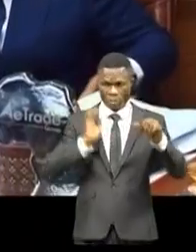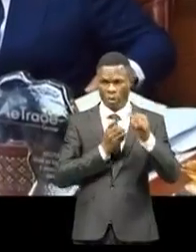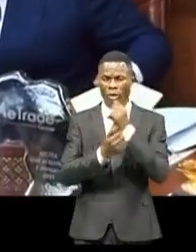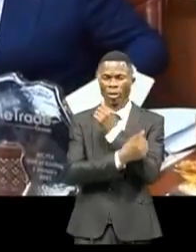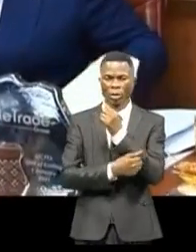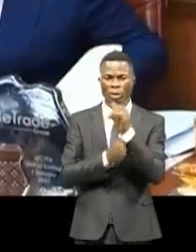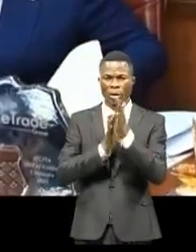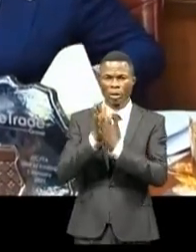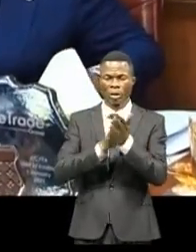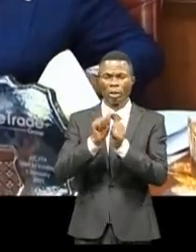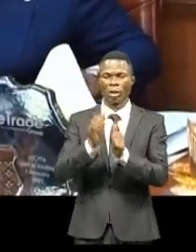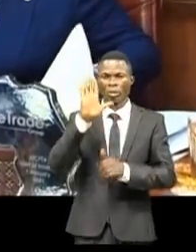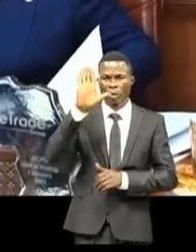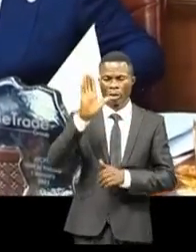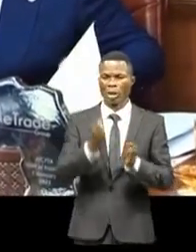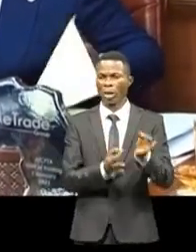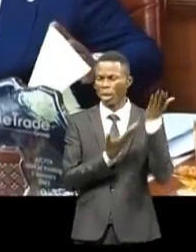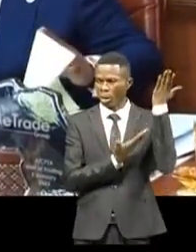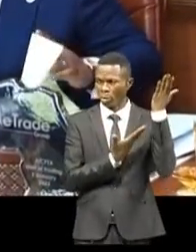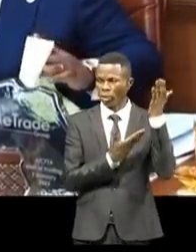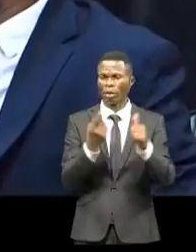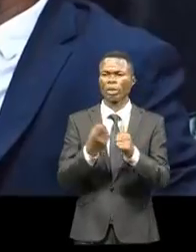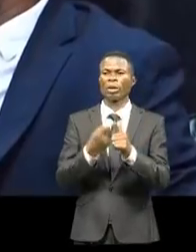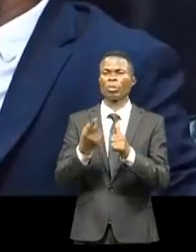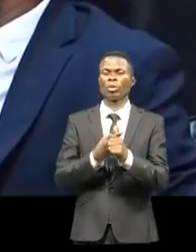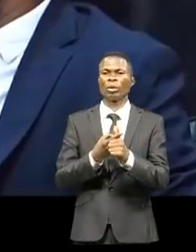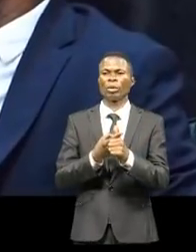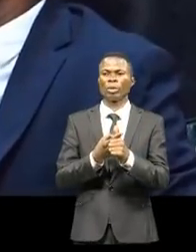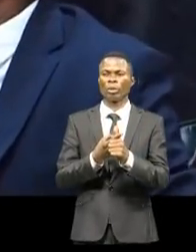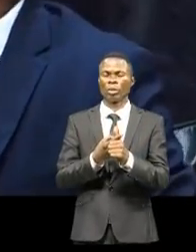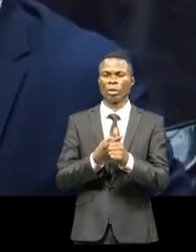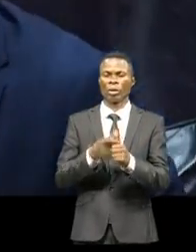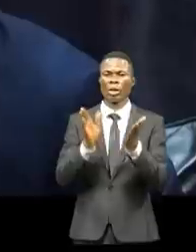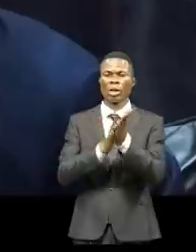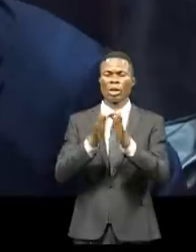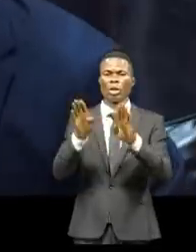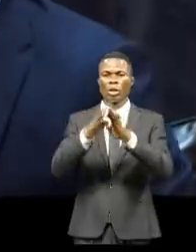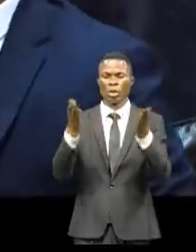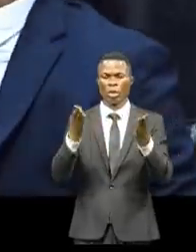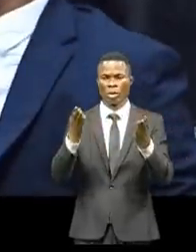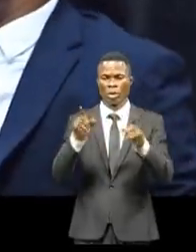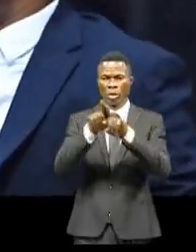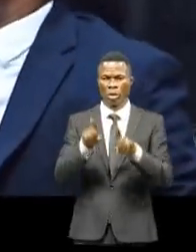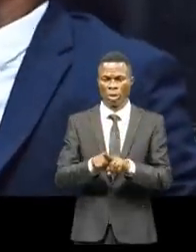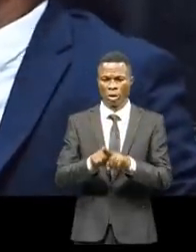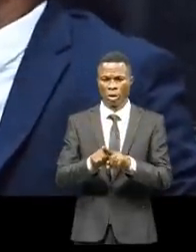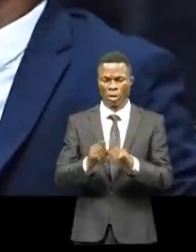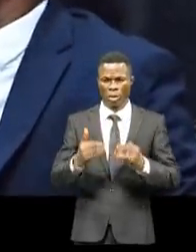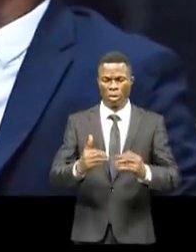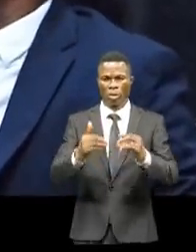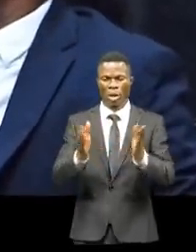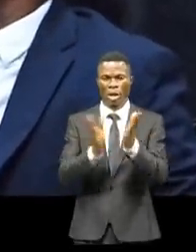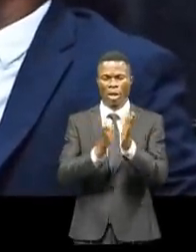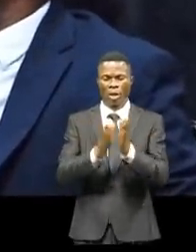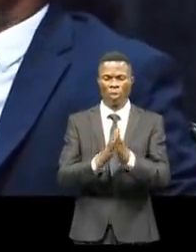a porté sur 5 points principaux, à savoir 1. De la rentrée scolaire et de l'effectivité de la gratuité